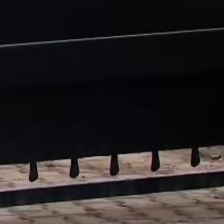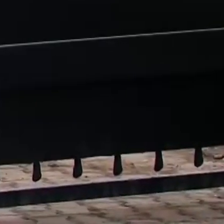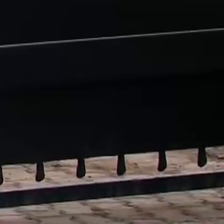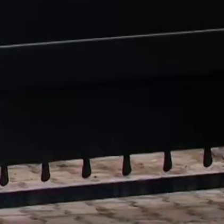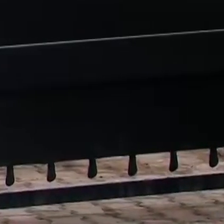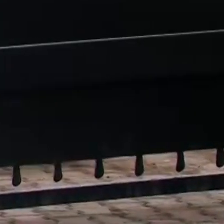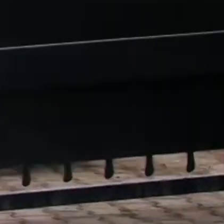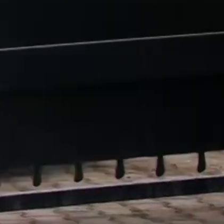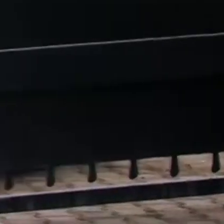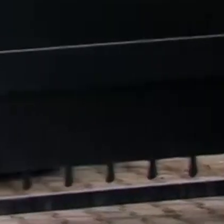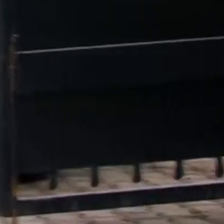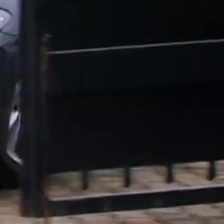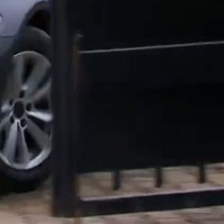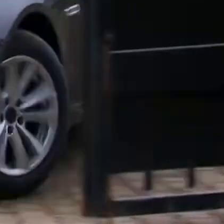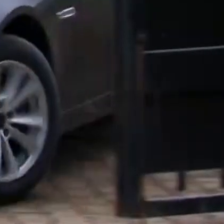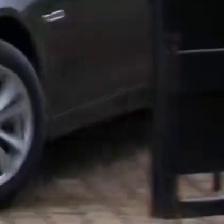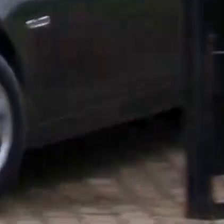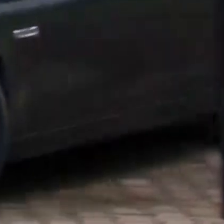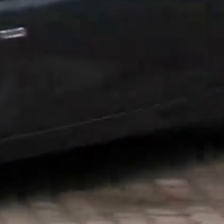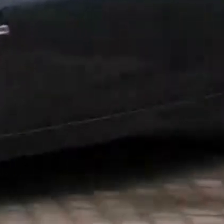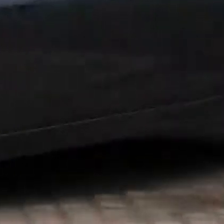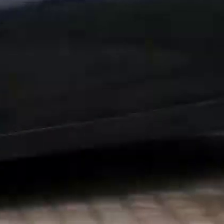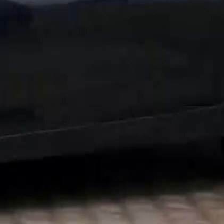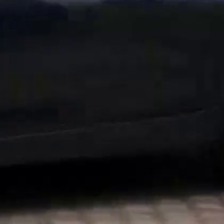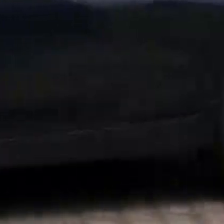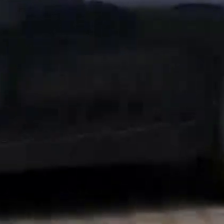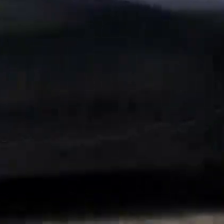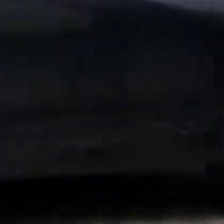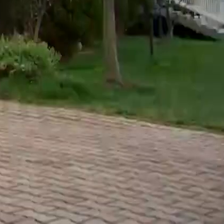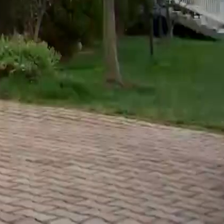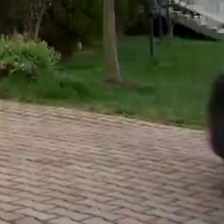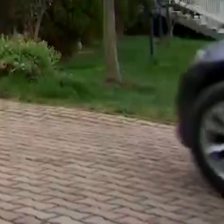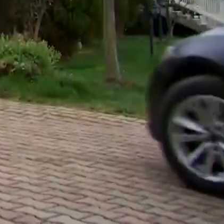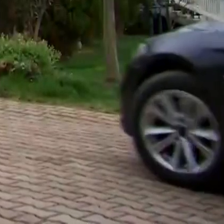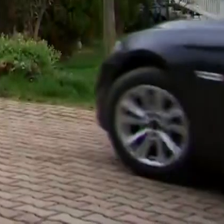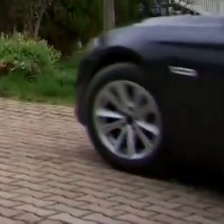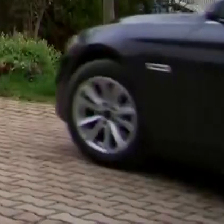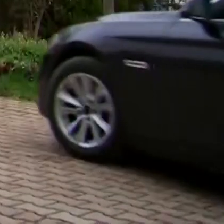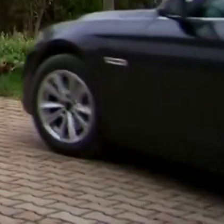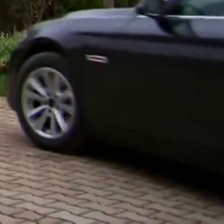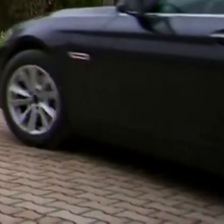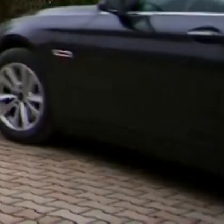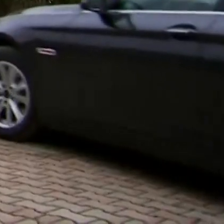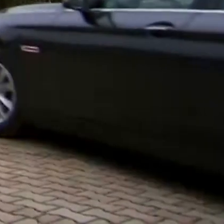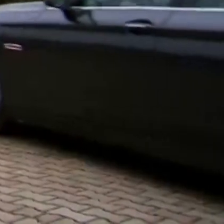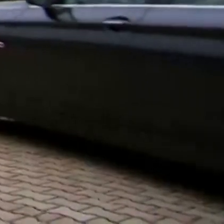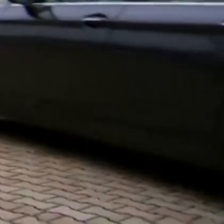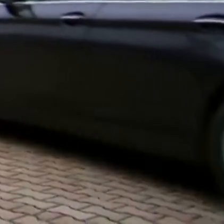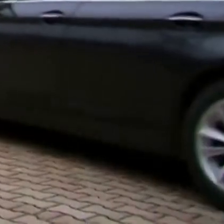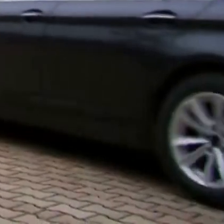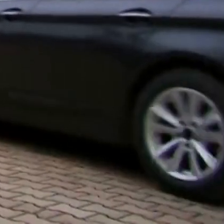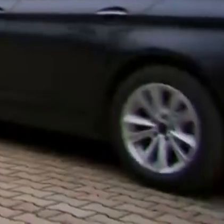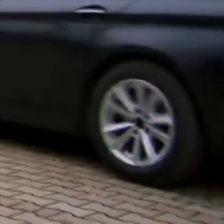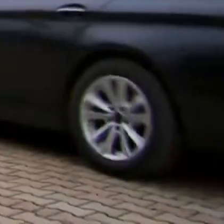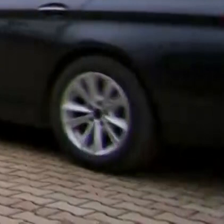kapısında. Şükrü kırmızı papyon beyaz gömlek, siyah kaşe kabanla. Önünde rulo yapılmış kırmızı bir halı var. Sarp arabayı park